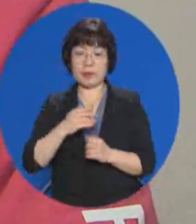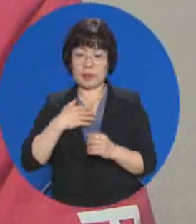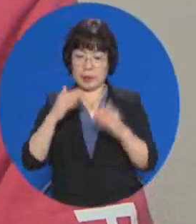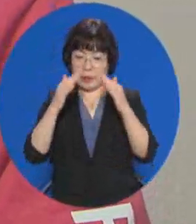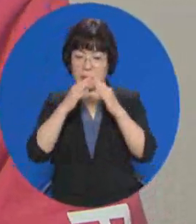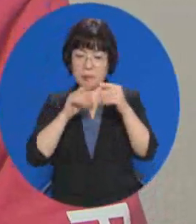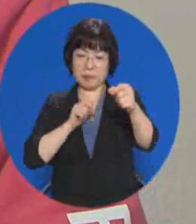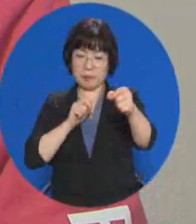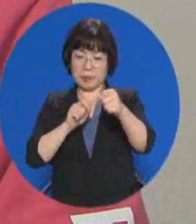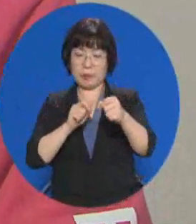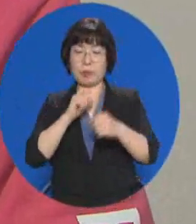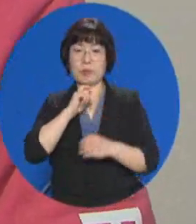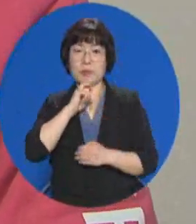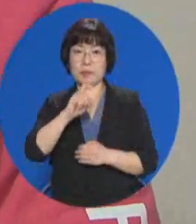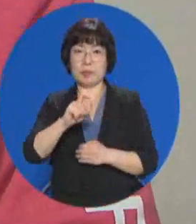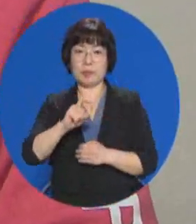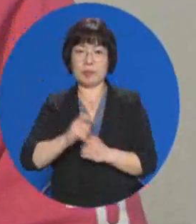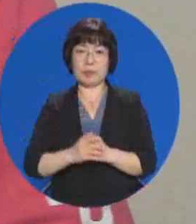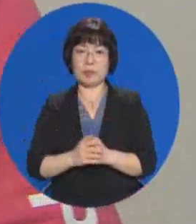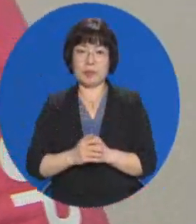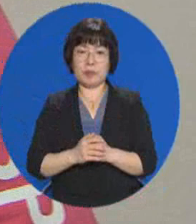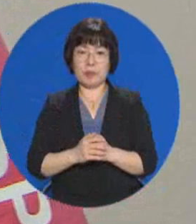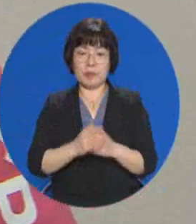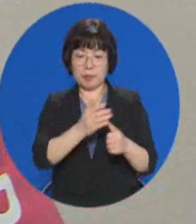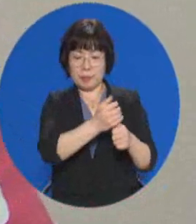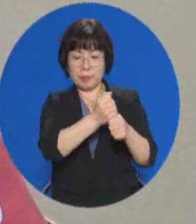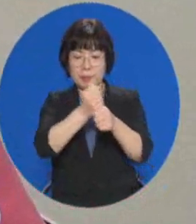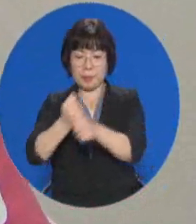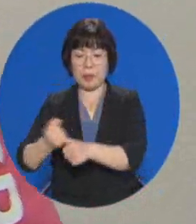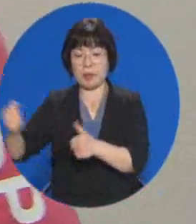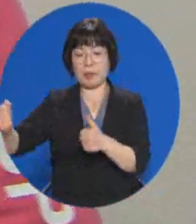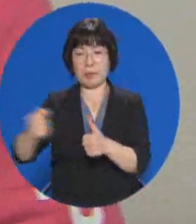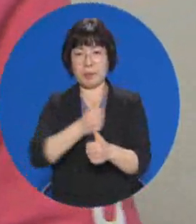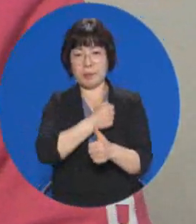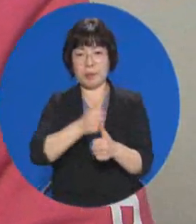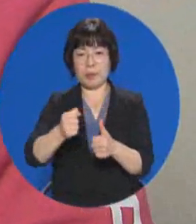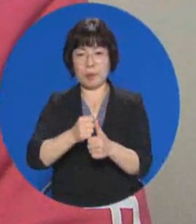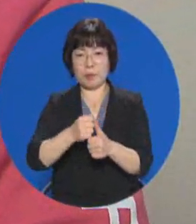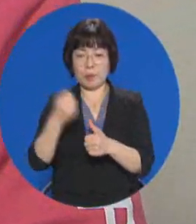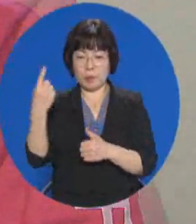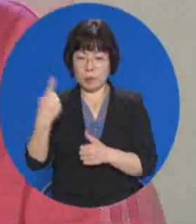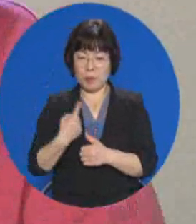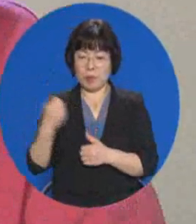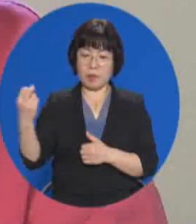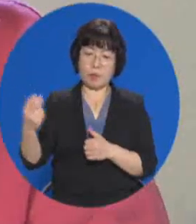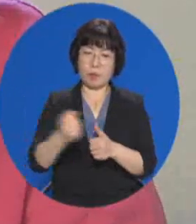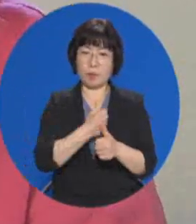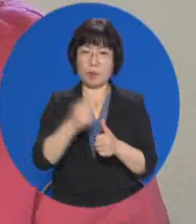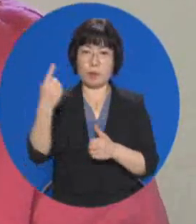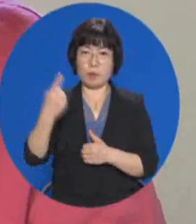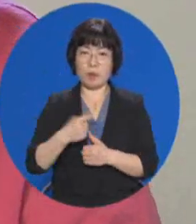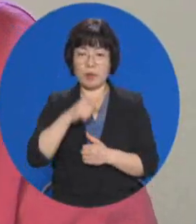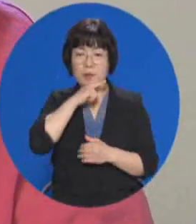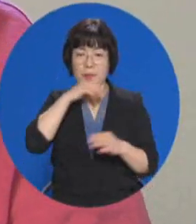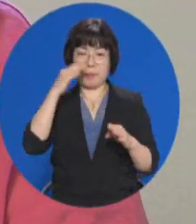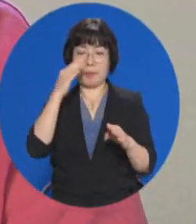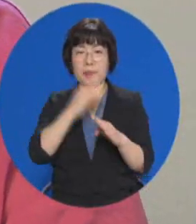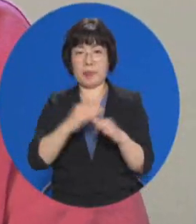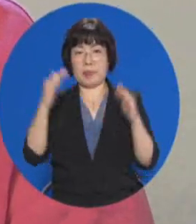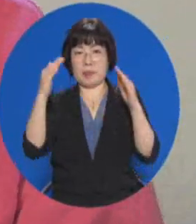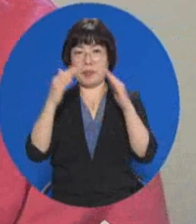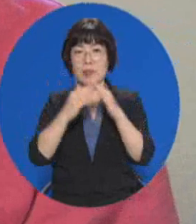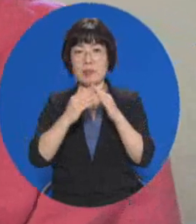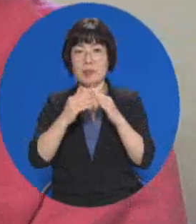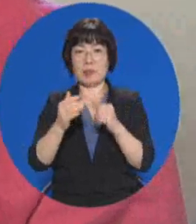10분 거리밖에 안 돼. 그런데 끌려가고 지식이 두드러 맞고 왔어. 빨갱이 집이다고.